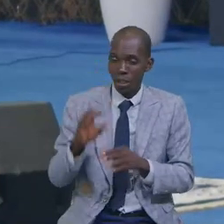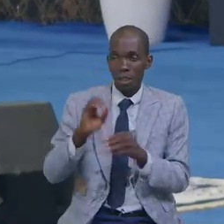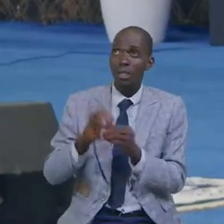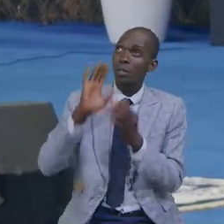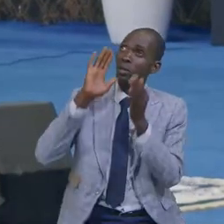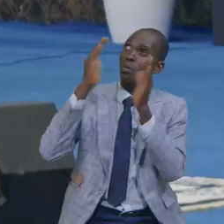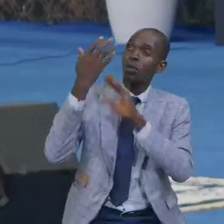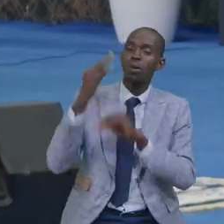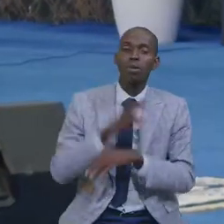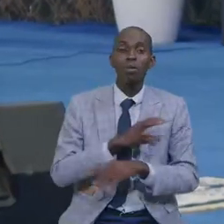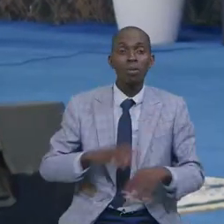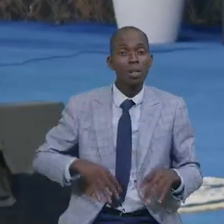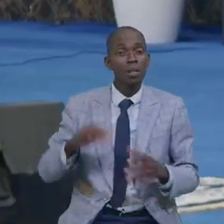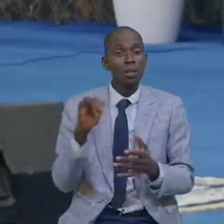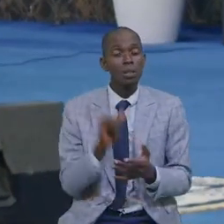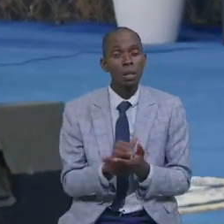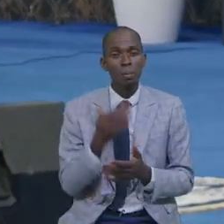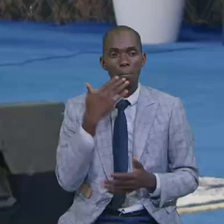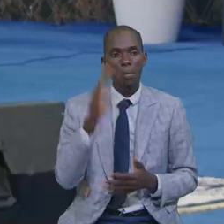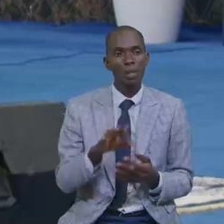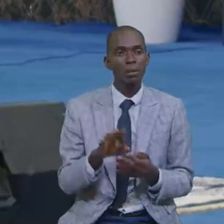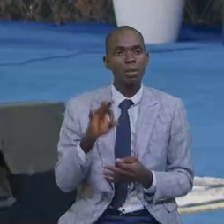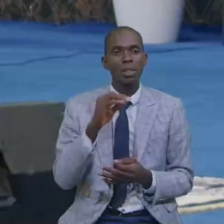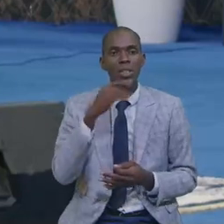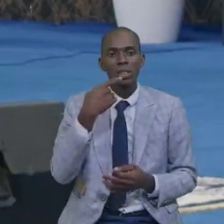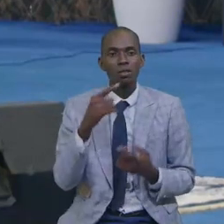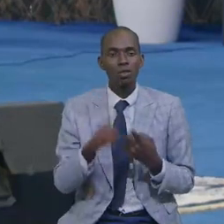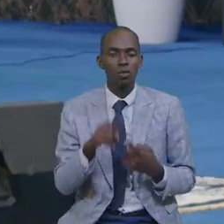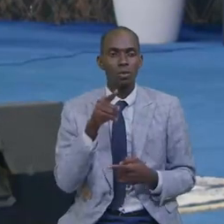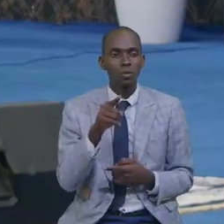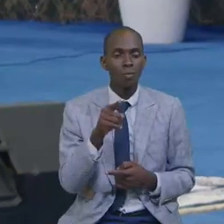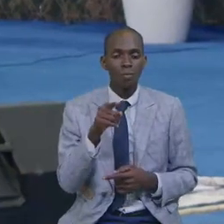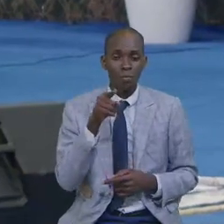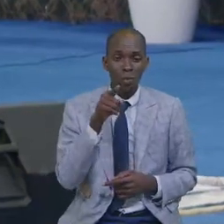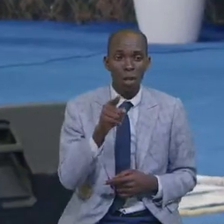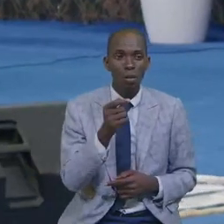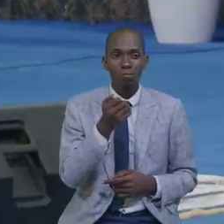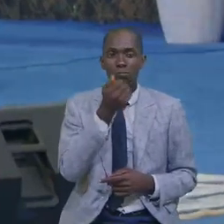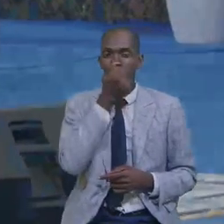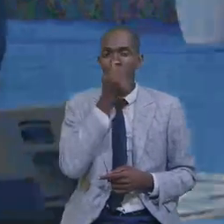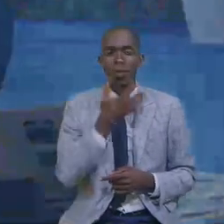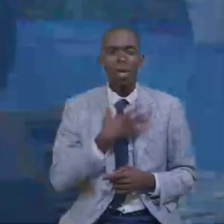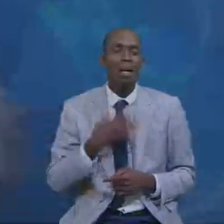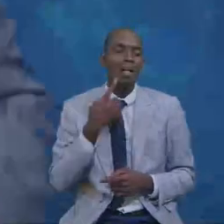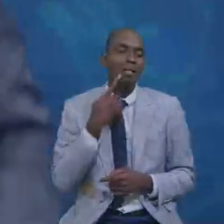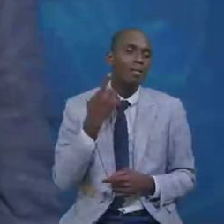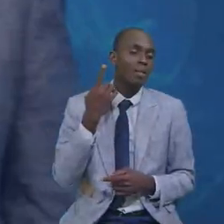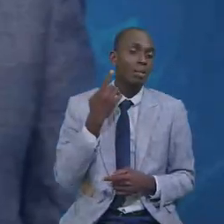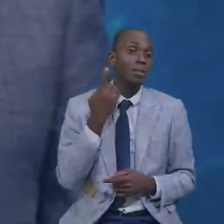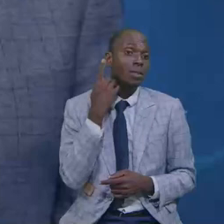la présence de Christ mauvaise esprit lui disant esprit mieux et